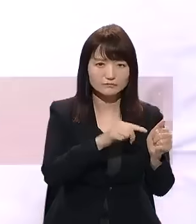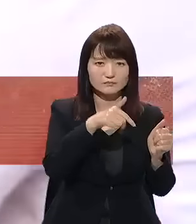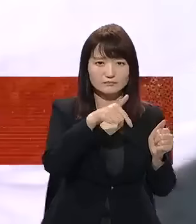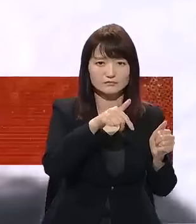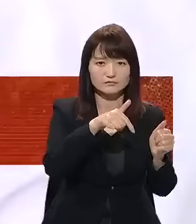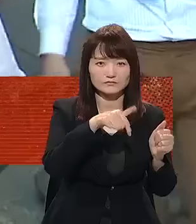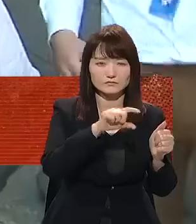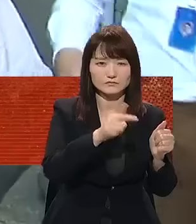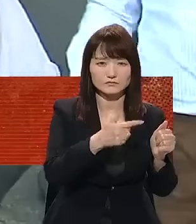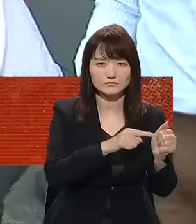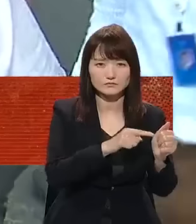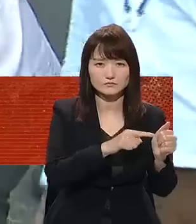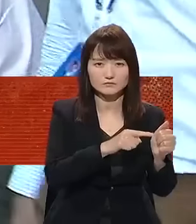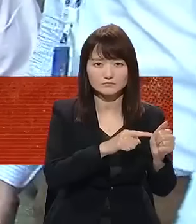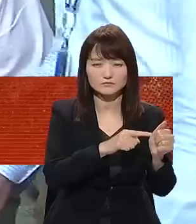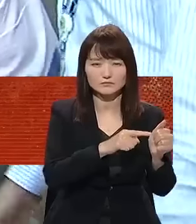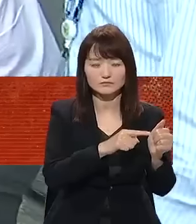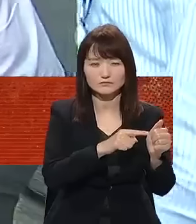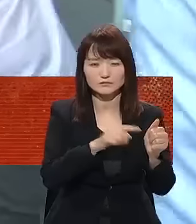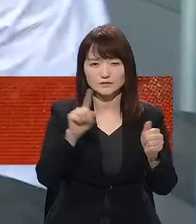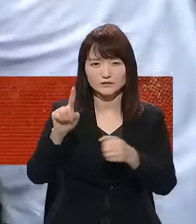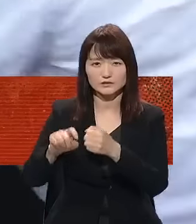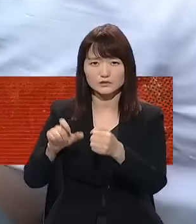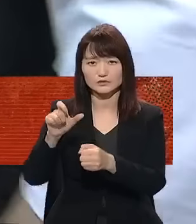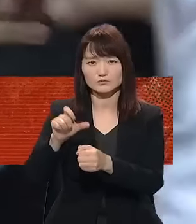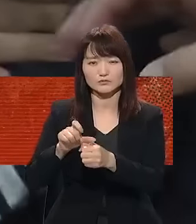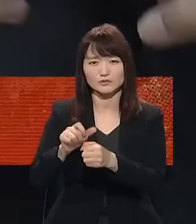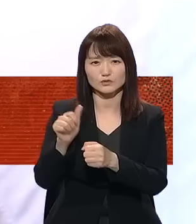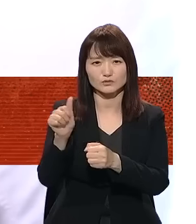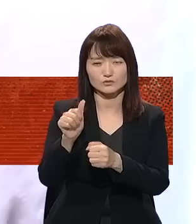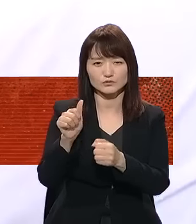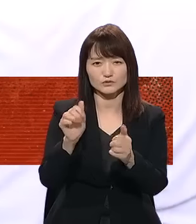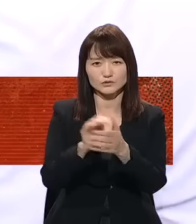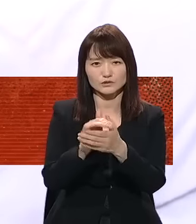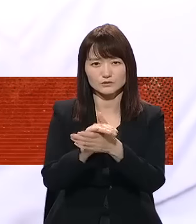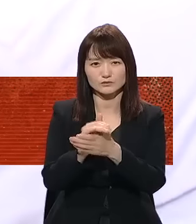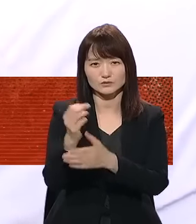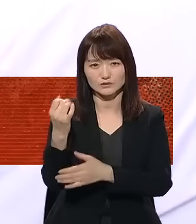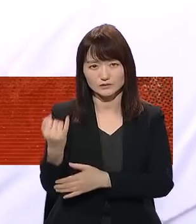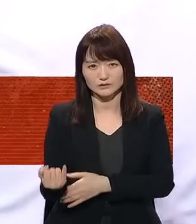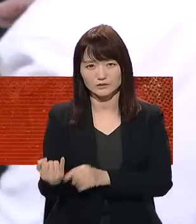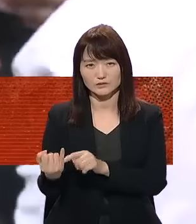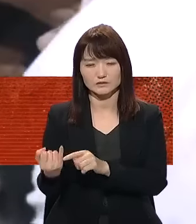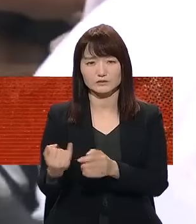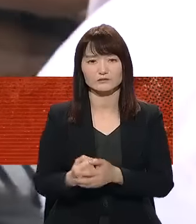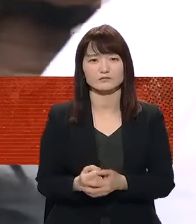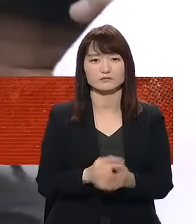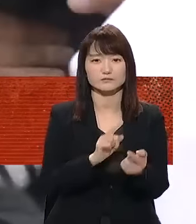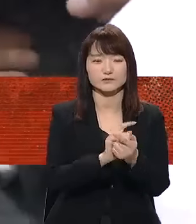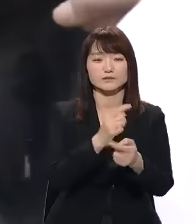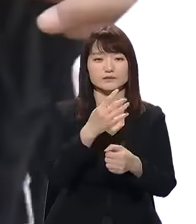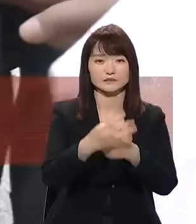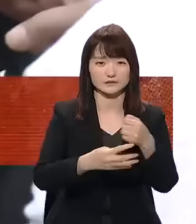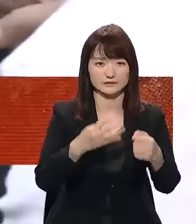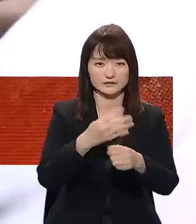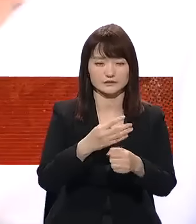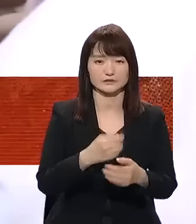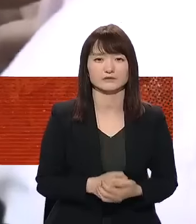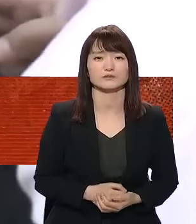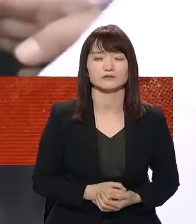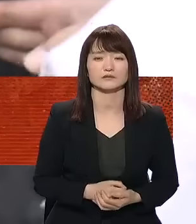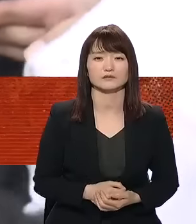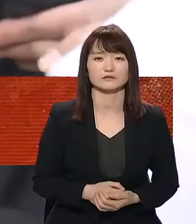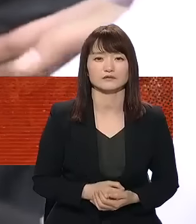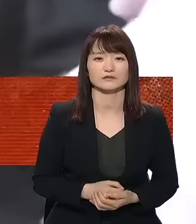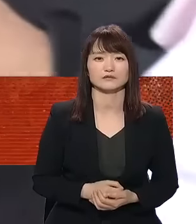15년지기 동생의 남자 친구였는데요 피해자와는 4년 전에 처음으로 만나게 됐고 이후 피해자의 전 남편과도